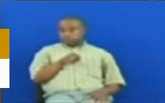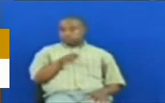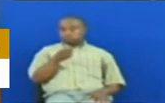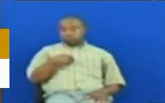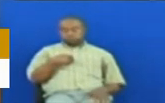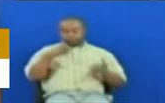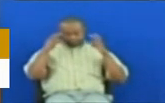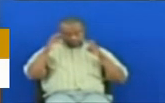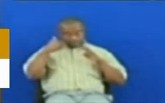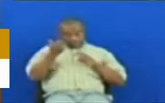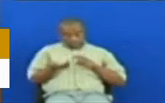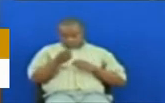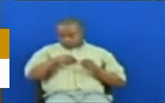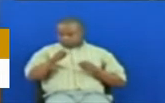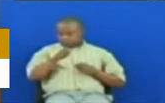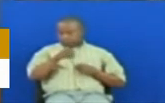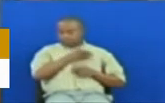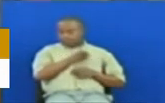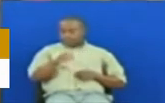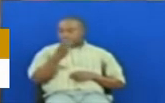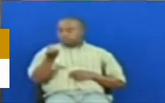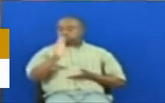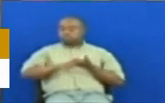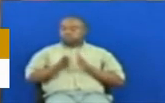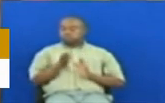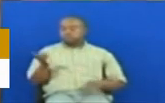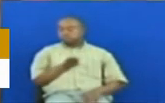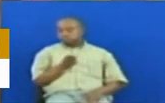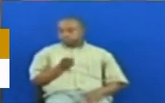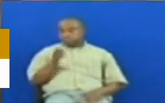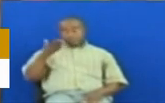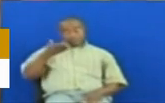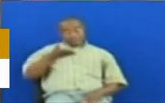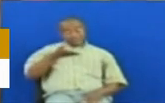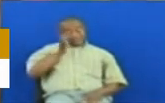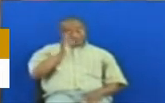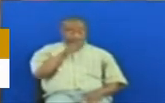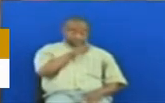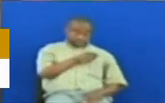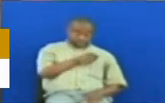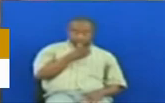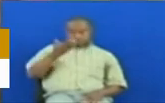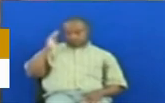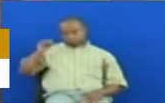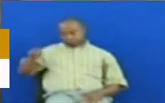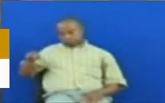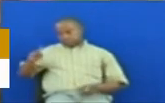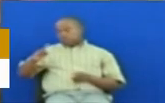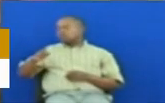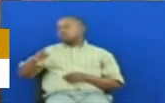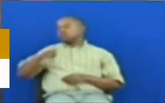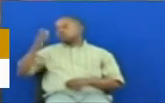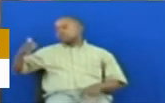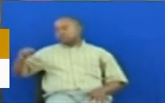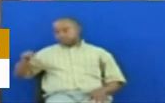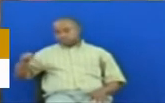tulimefikia baada ya consensus kwa pande mbili, Serikali ya Jamhuri ya Muungano wa Tanzania na Serikali ya Mapinduzi ya Zanzibar,